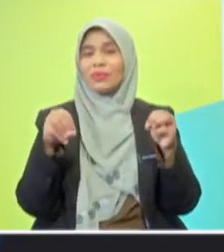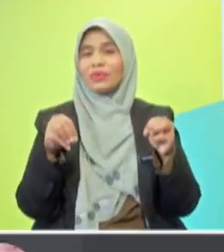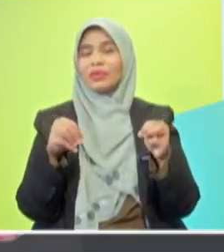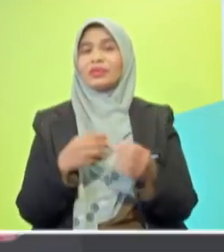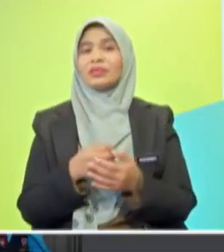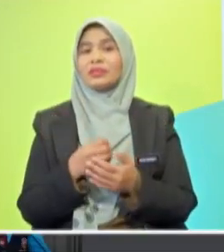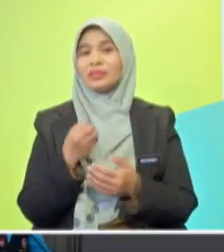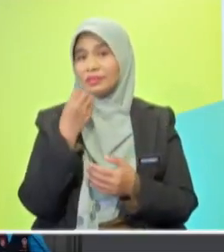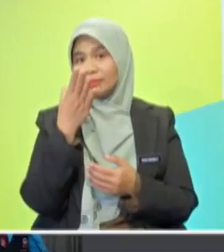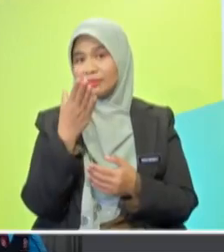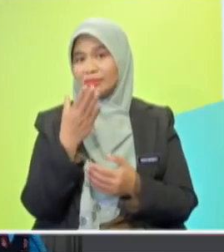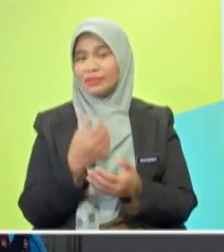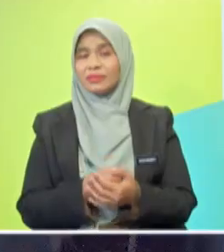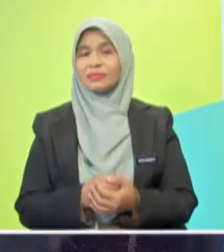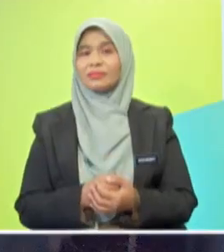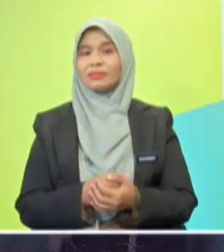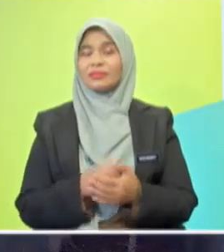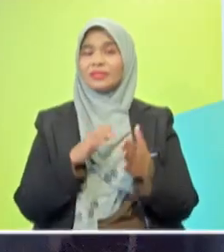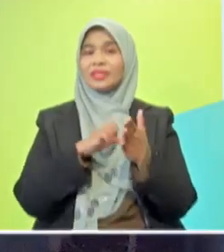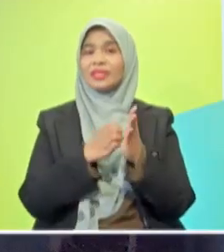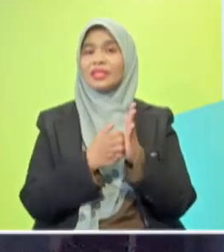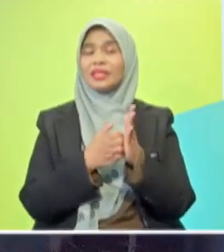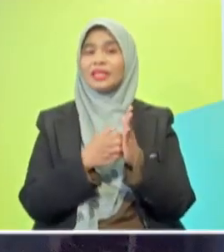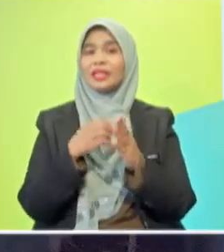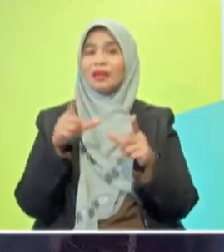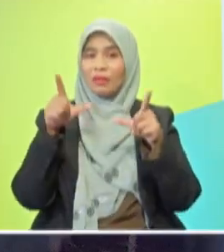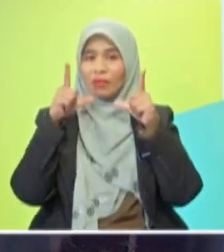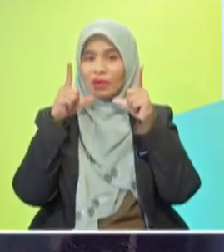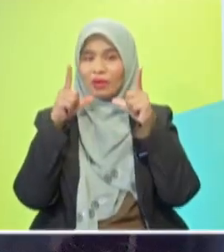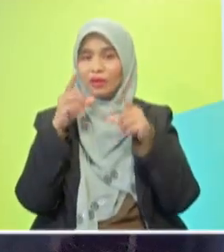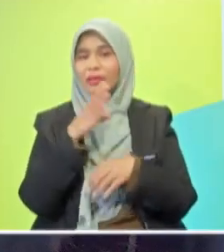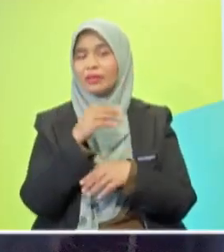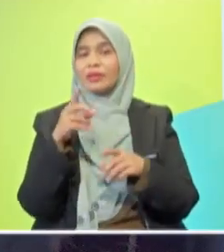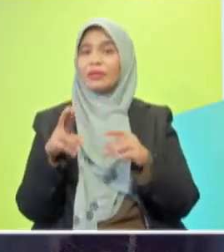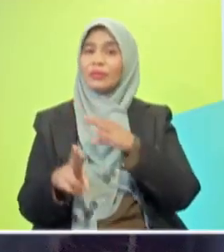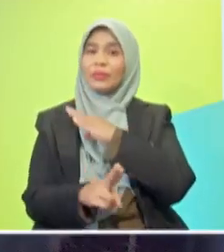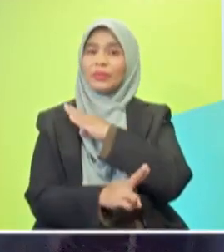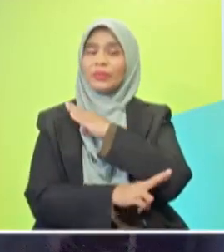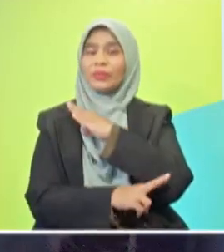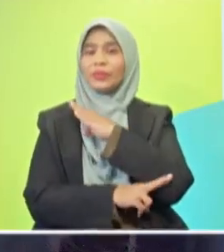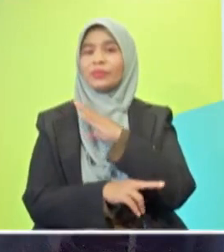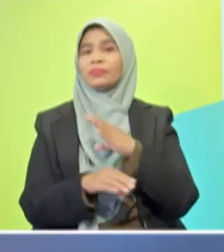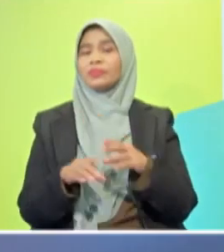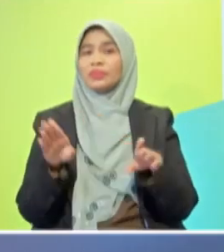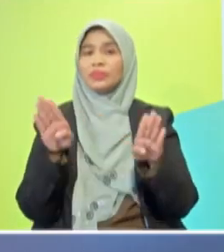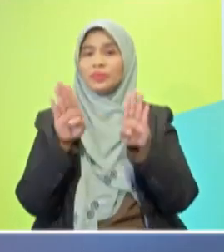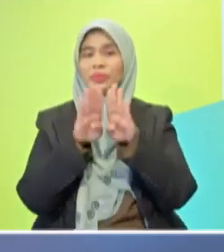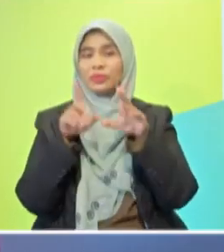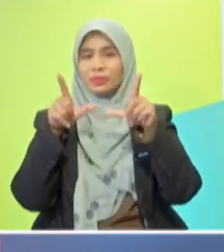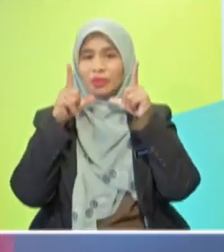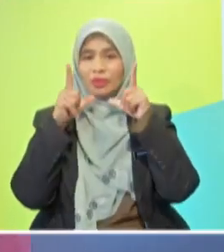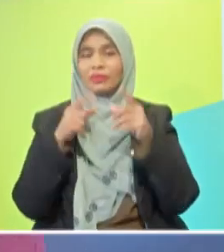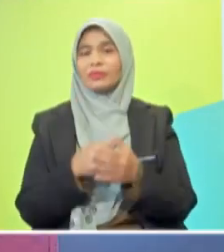dalam brosur itu pengertian aurat, hukum untuk aurat yang kita telah belajar tadi dan adab-adab berpakaian.